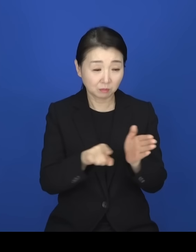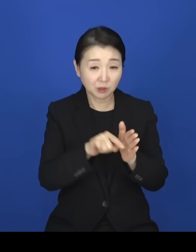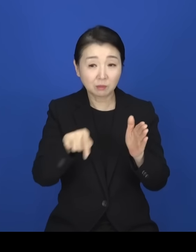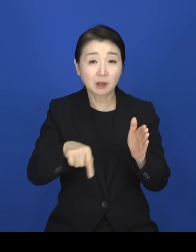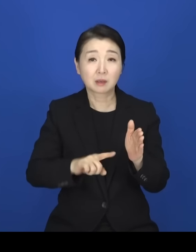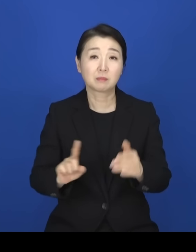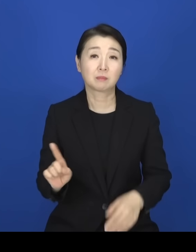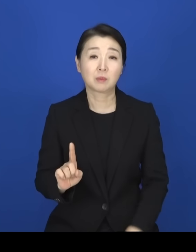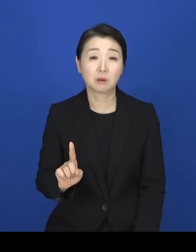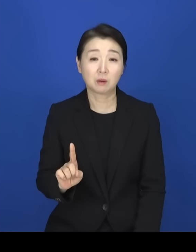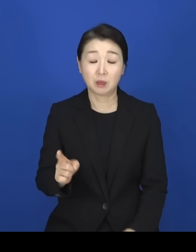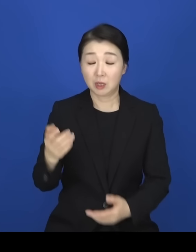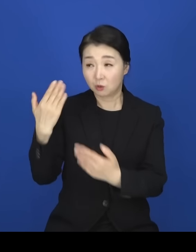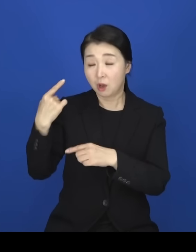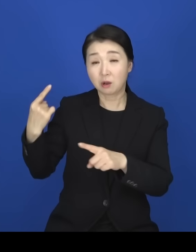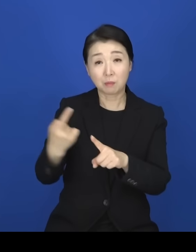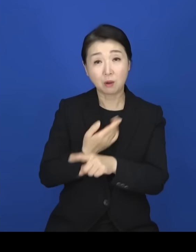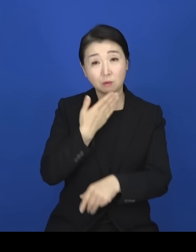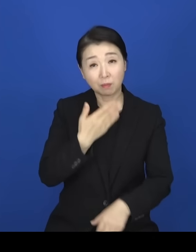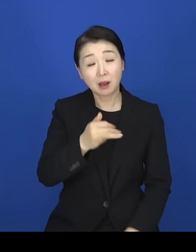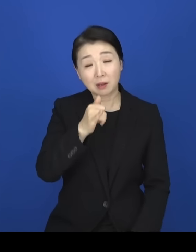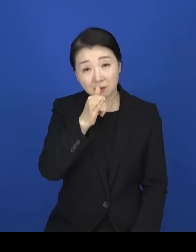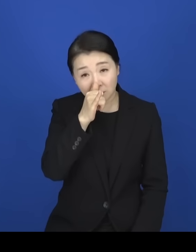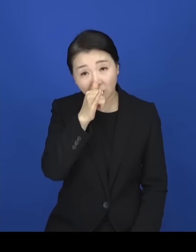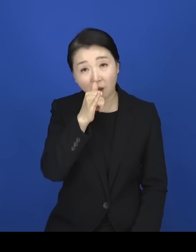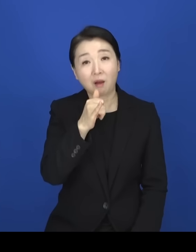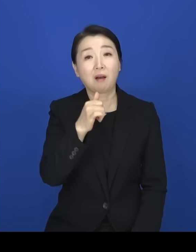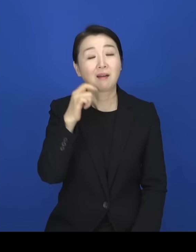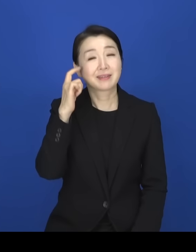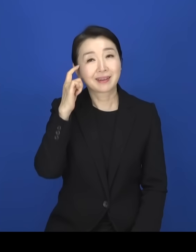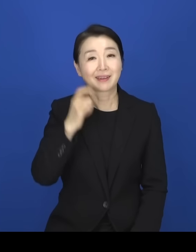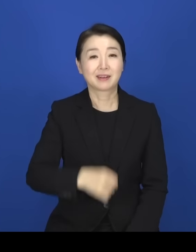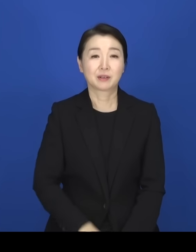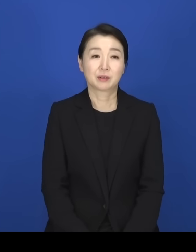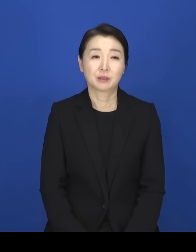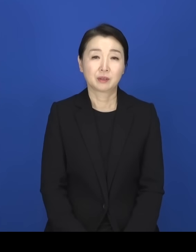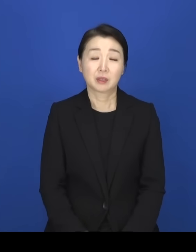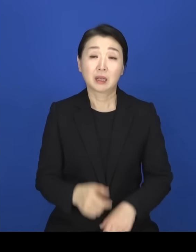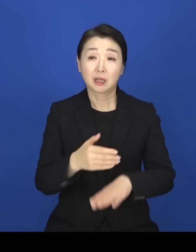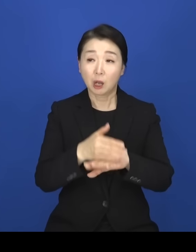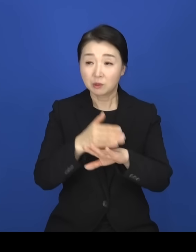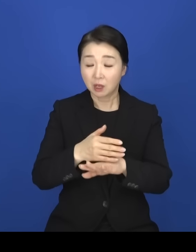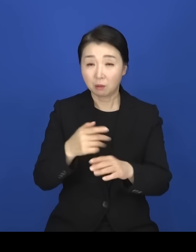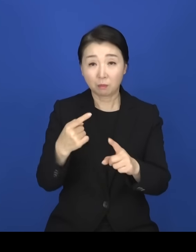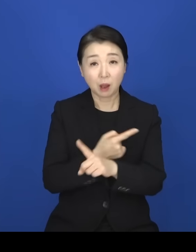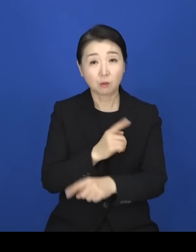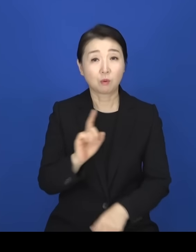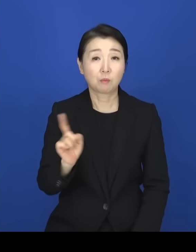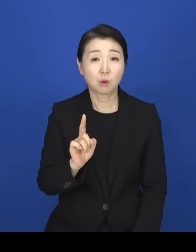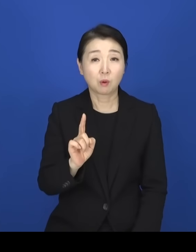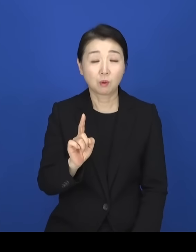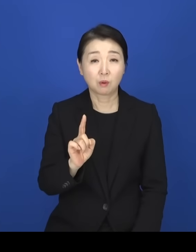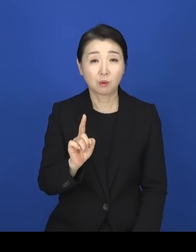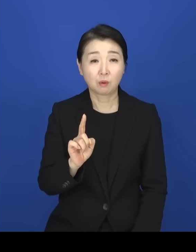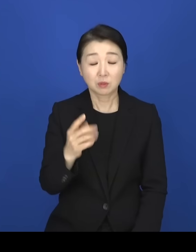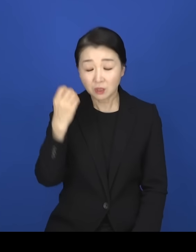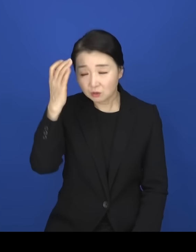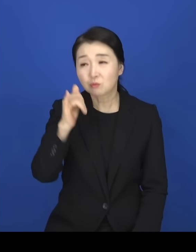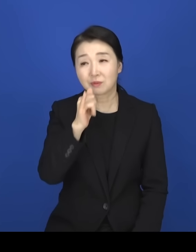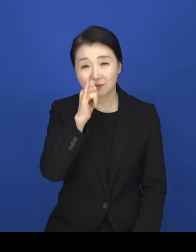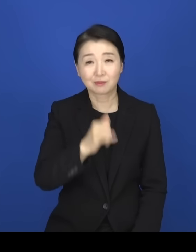안에서 과거를 바꿀 수가 있구나. 이런 마법이 어딨어요. 맞아. 어떻게 감사함으로 바꿔요. 이게 잊을 수는 있어도.